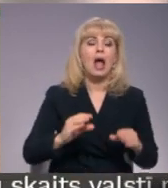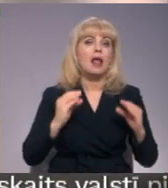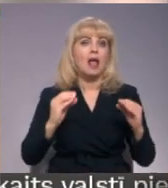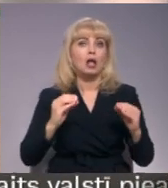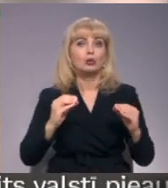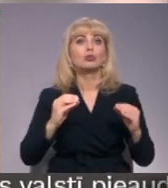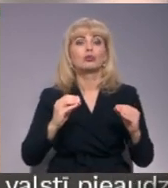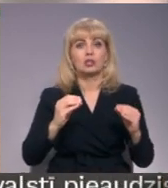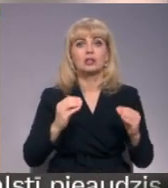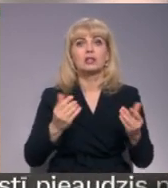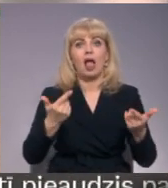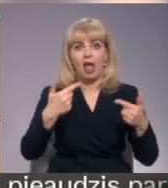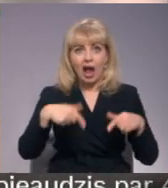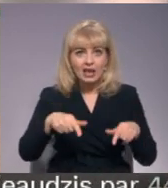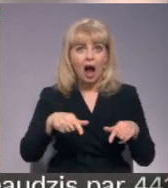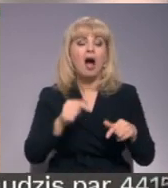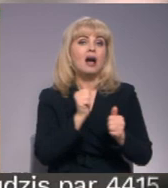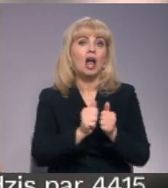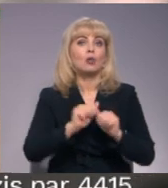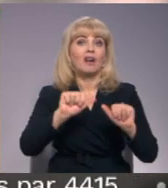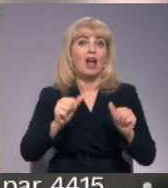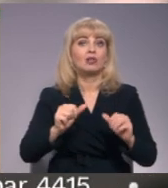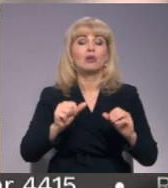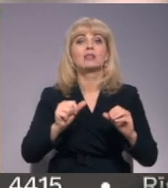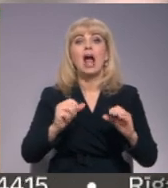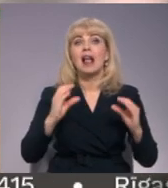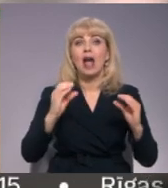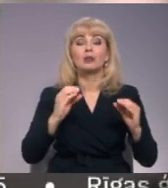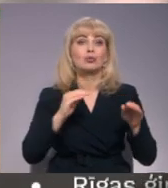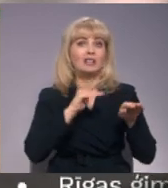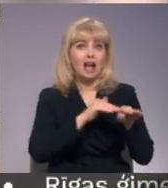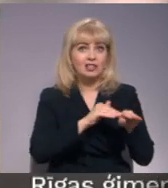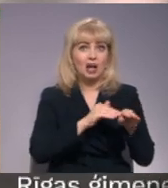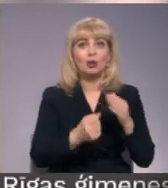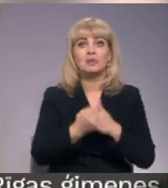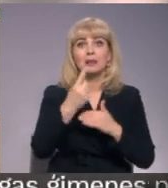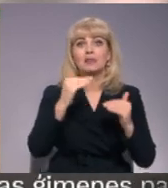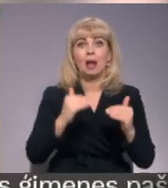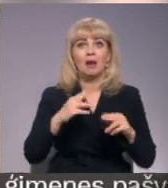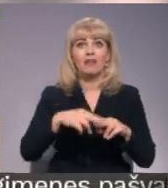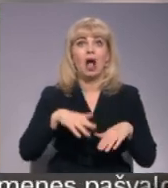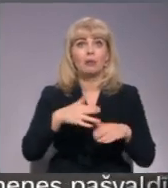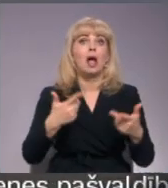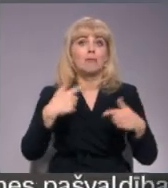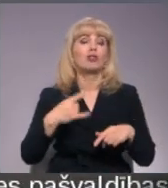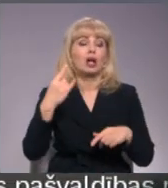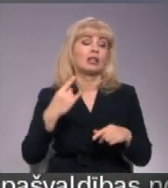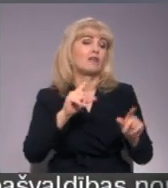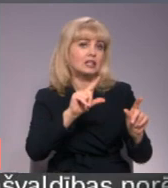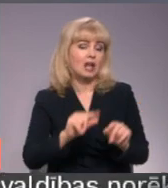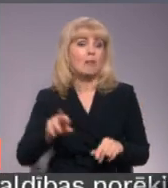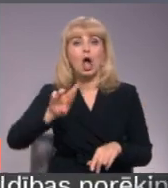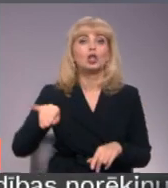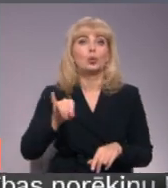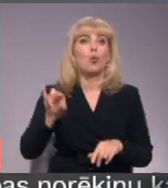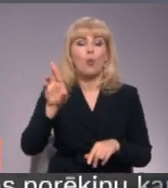Tagad līvānos tiek tīrīt upes gultni, lai mazinātu plūdu risku. Nākotnē par to stāsta Vidusdaugavas televīzija. Dubnas